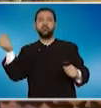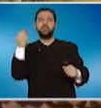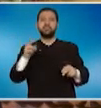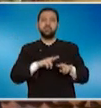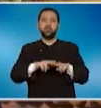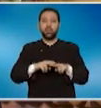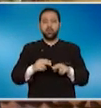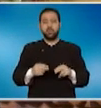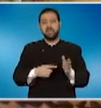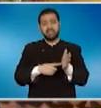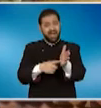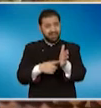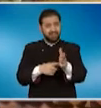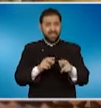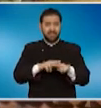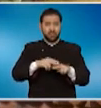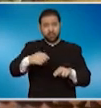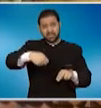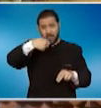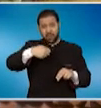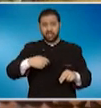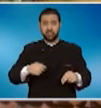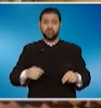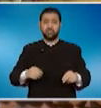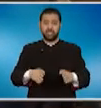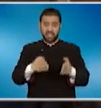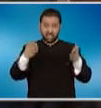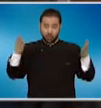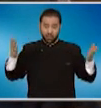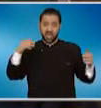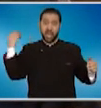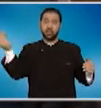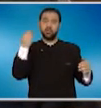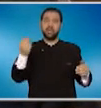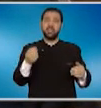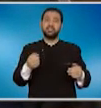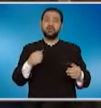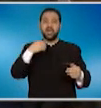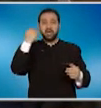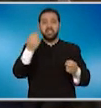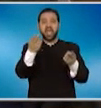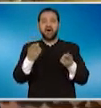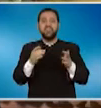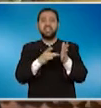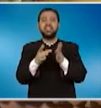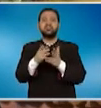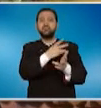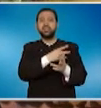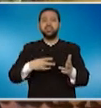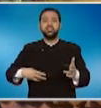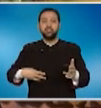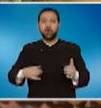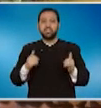cum s-a împărtășit revelația dumnezească, Părinte Profesor, până la venirea Mântuitorului Iisus Hristos, sau cum a